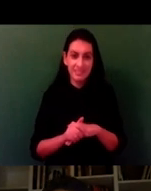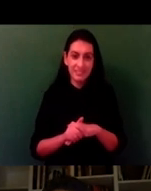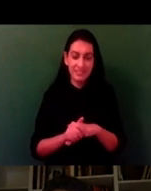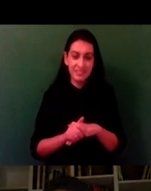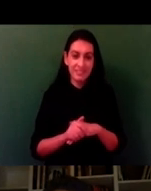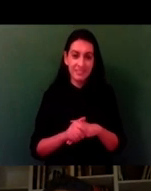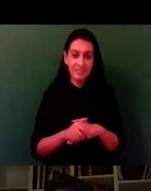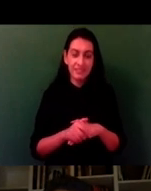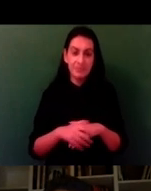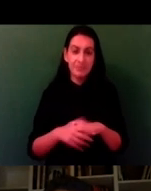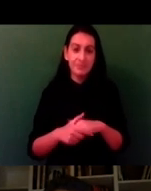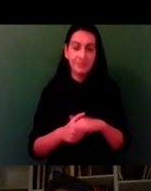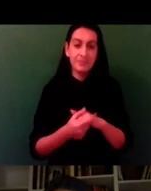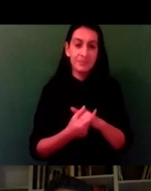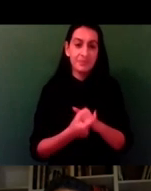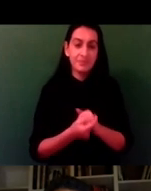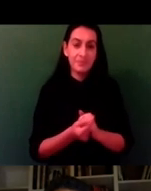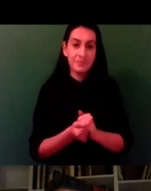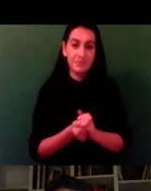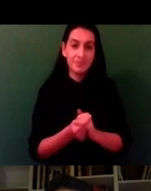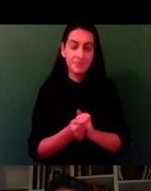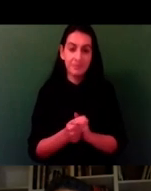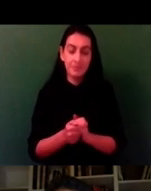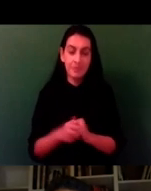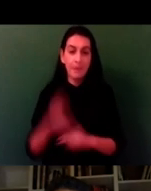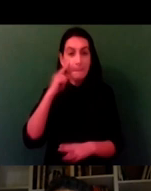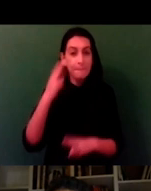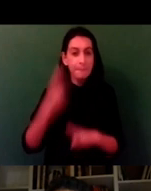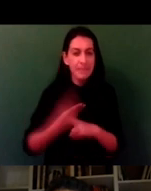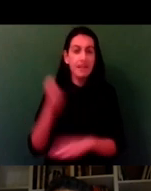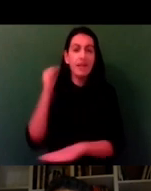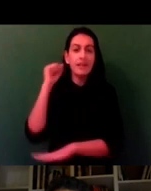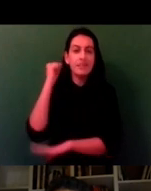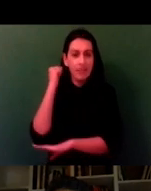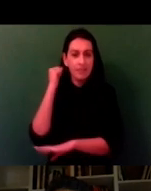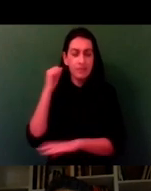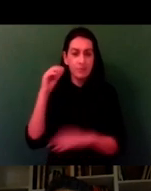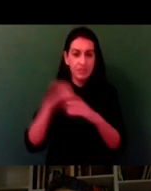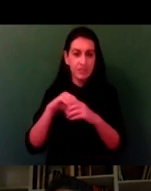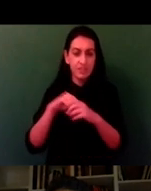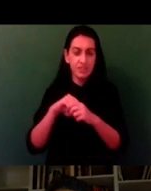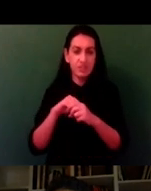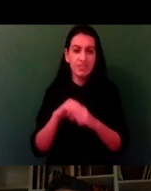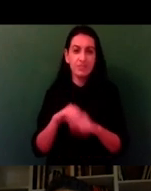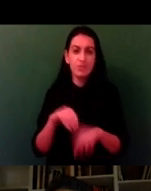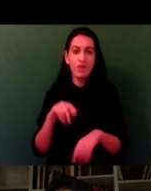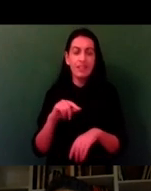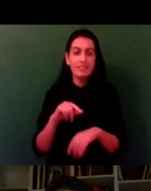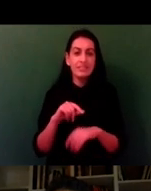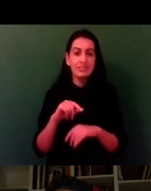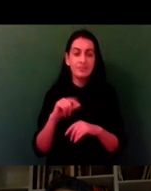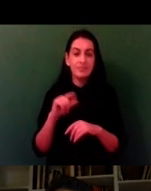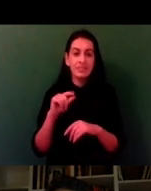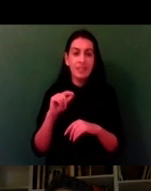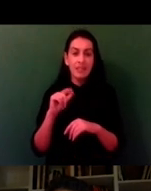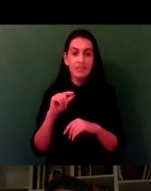hızlıca. Peki. Mesela Taksim için Obruk projesinin kazanması gibi azınlık fikirlerin de dikkate alınabileceği tek sonucun